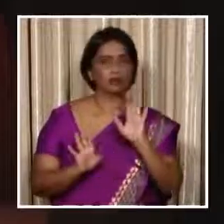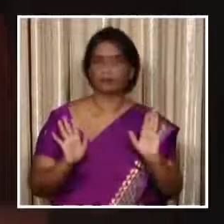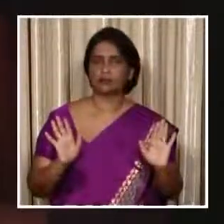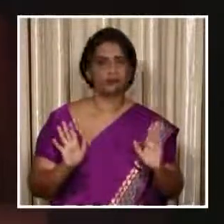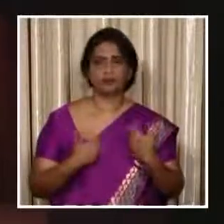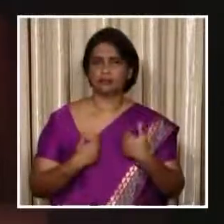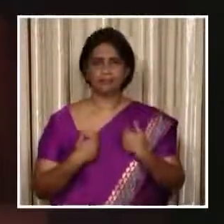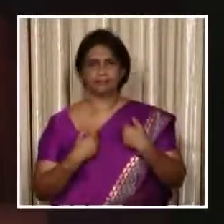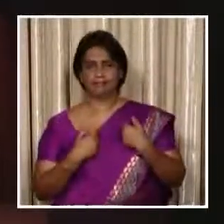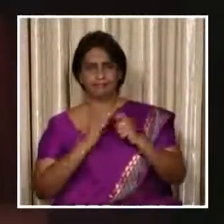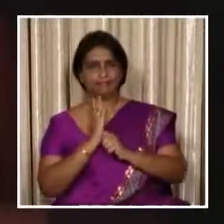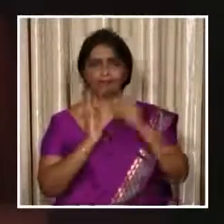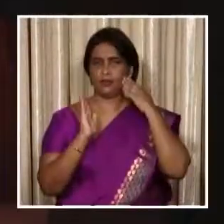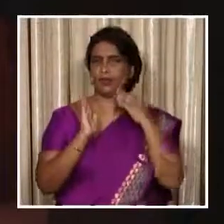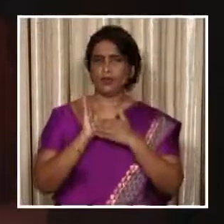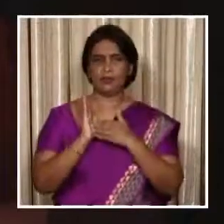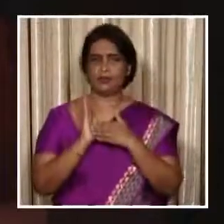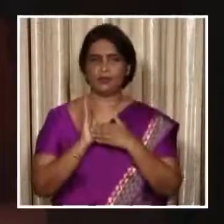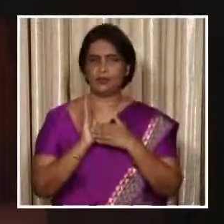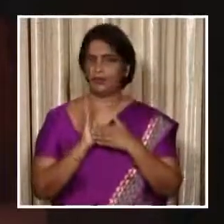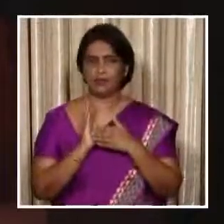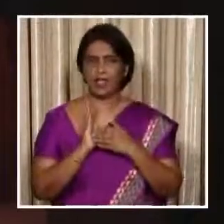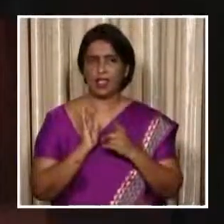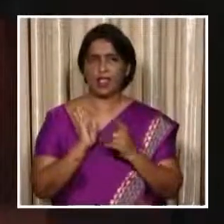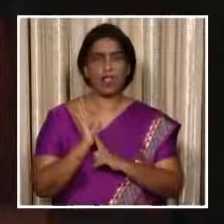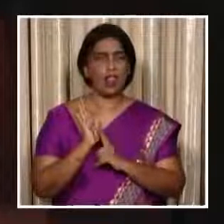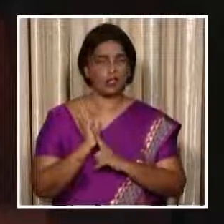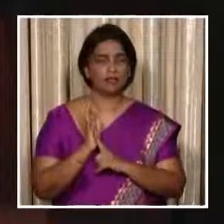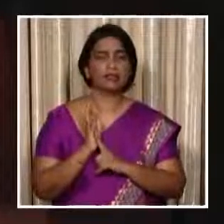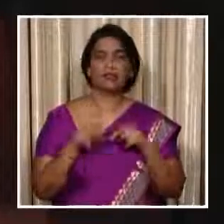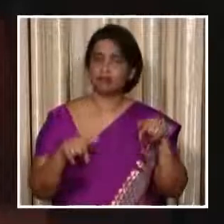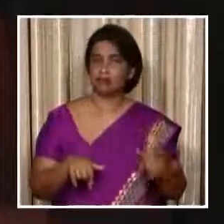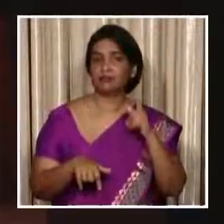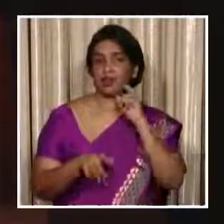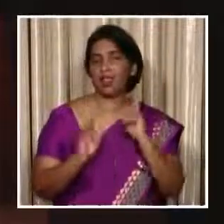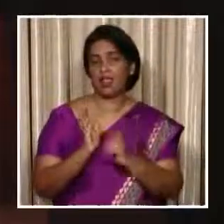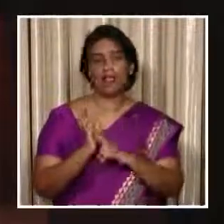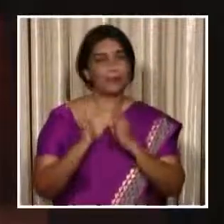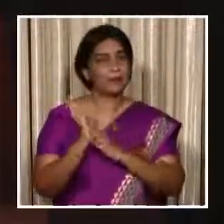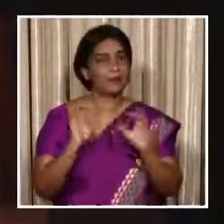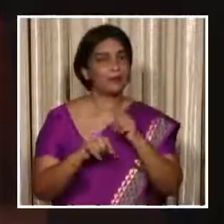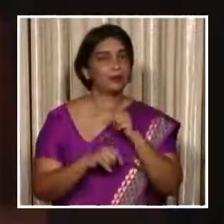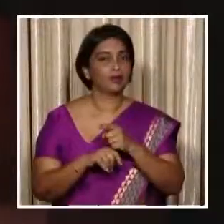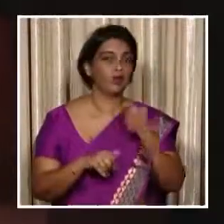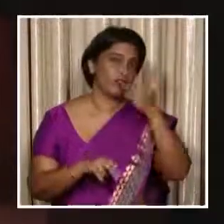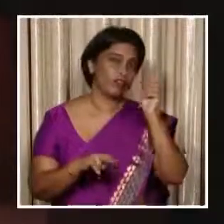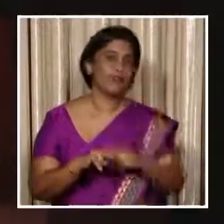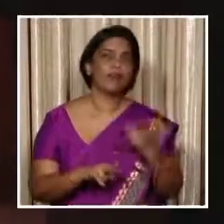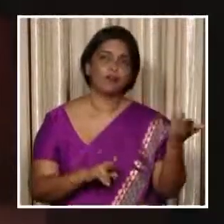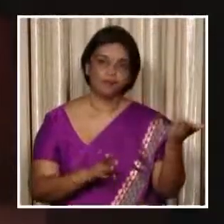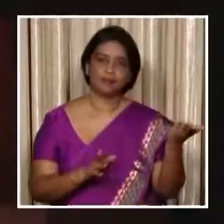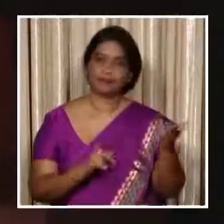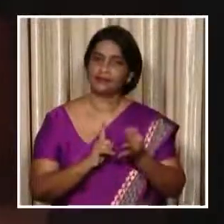நாங்கள் பாதாள குழுக்களுக்கு ஆதரவாக செயல்படவில்லை, நாங்கள் அவ்வாறு அவர்களுக்காக முன்னிற்பதில்லை.